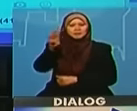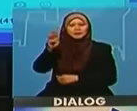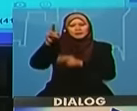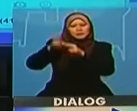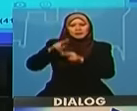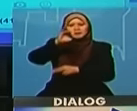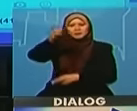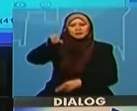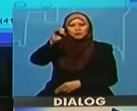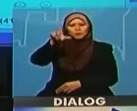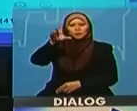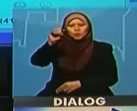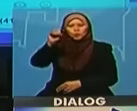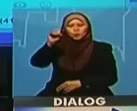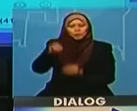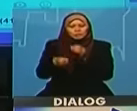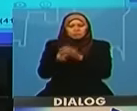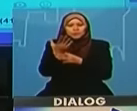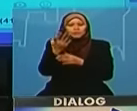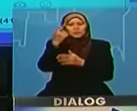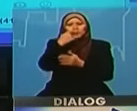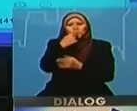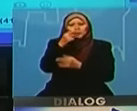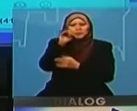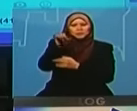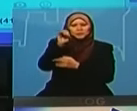Jolo dibangkitkan. Siapa sebenarnya? Apa